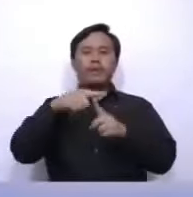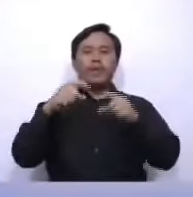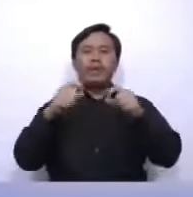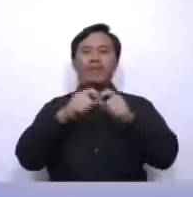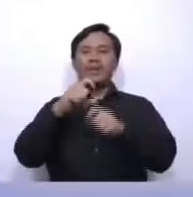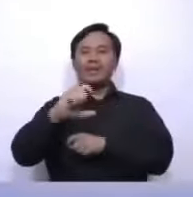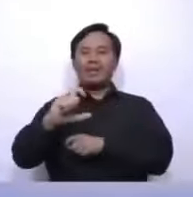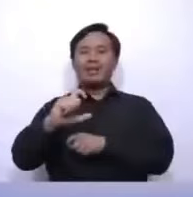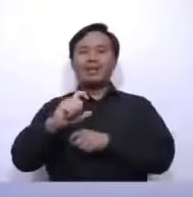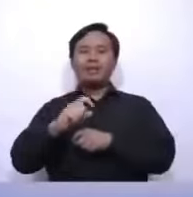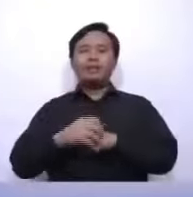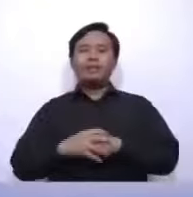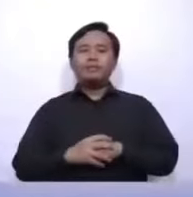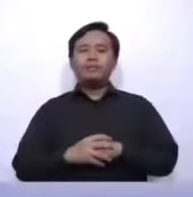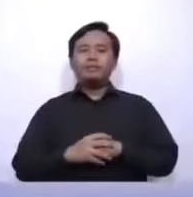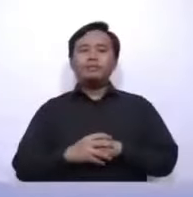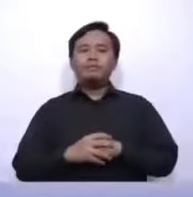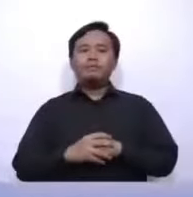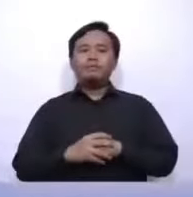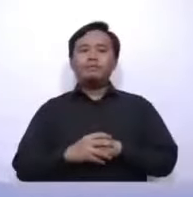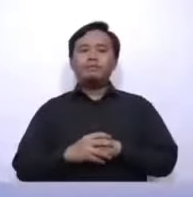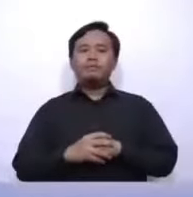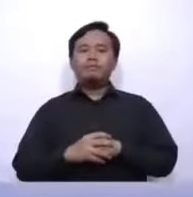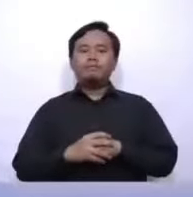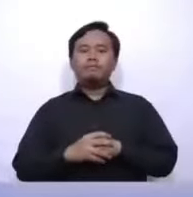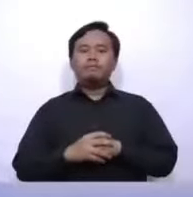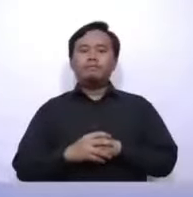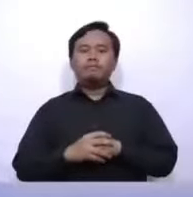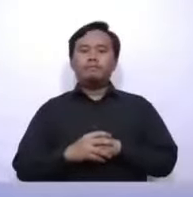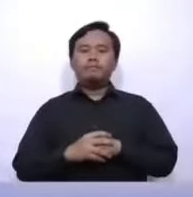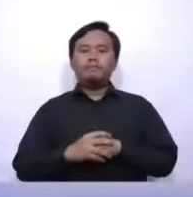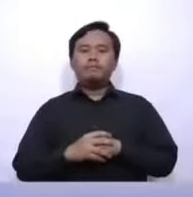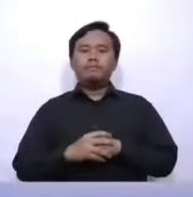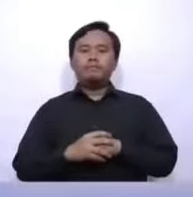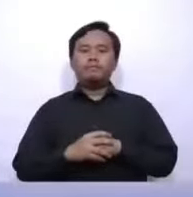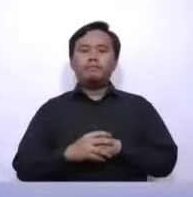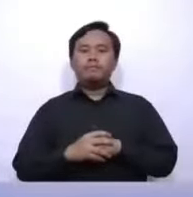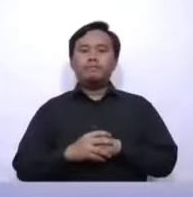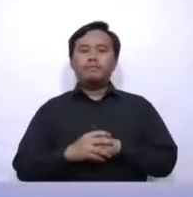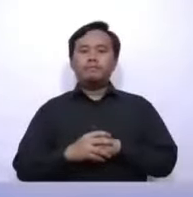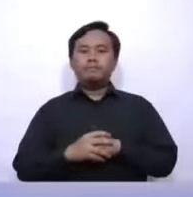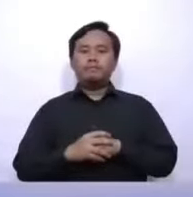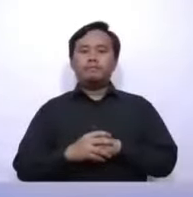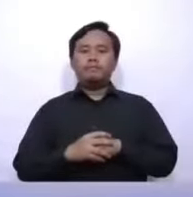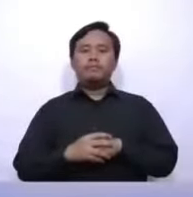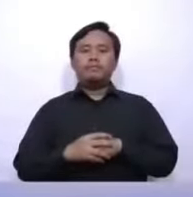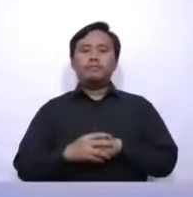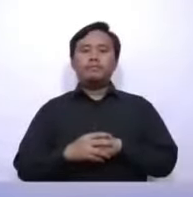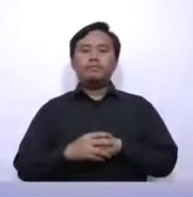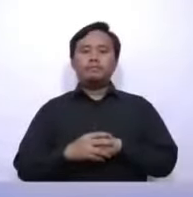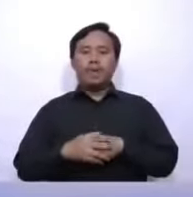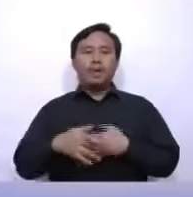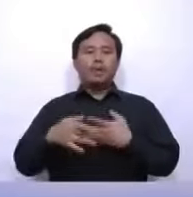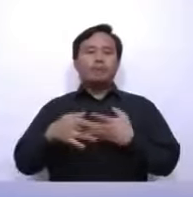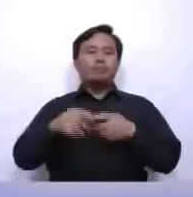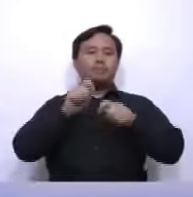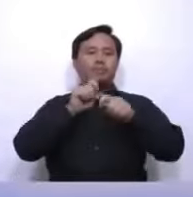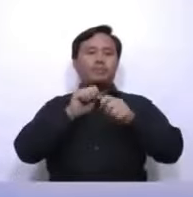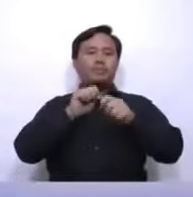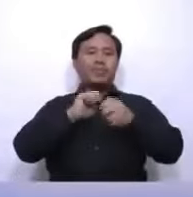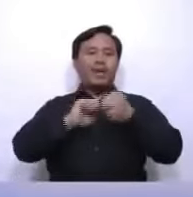harus dengan kasih sayang. Jangan malah dijauhi tapi harus didekati. Itulah sebabnya kita melihat persoalan TBC